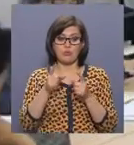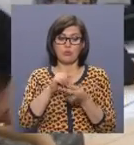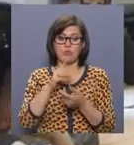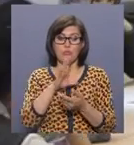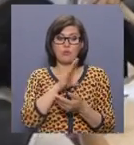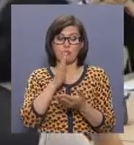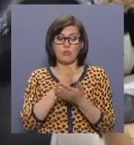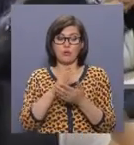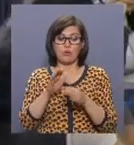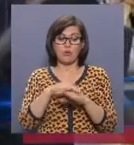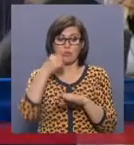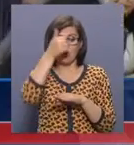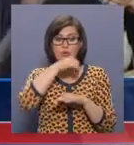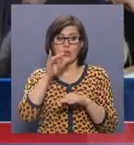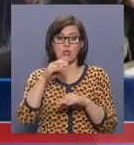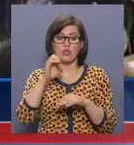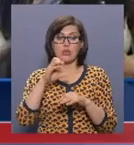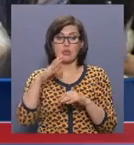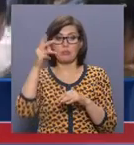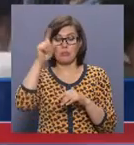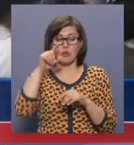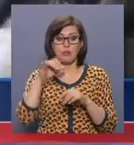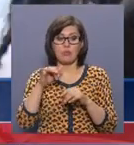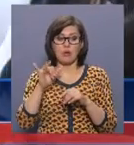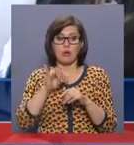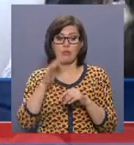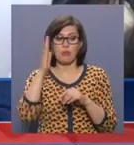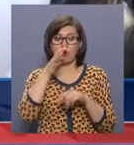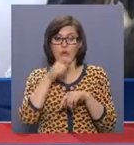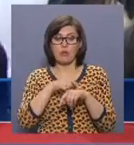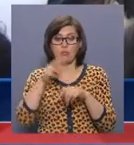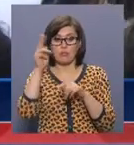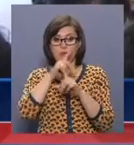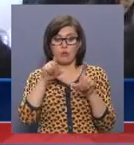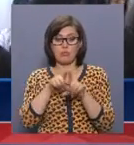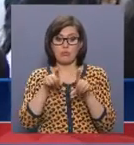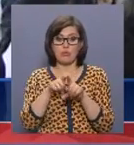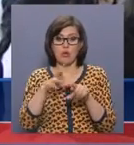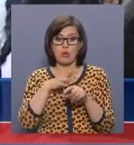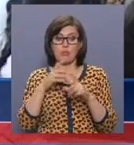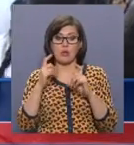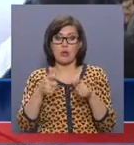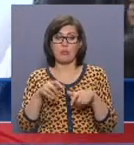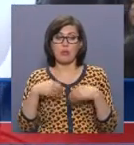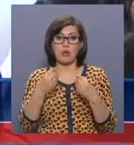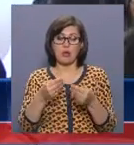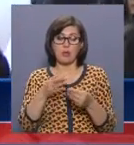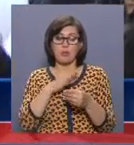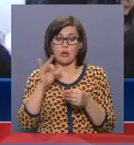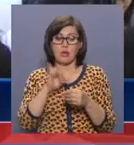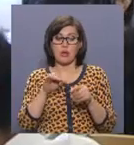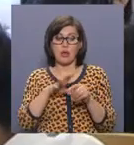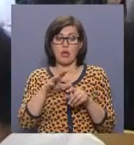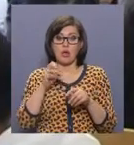отыр. Ұзақ жылдар бойы тестке бейімделген түлектер енді алдағы уақытта мектеп қабырғасында емтихан тапсыратын болады. Ал